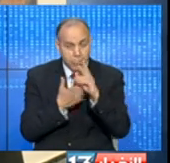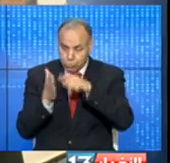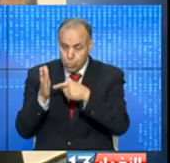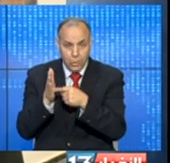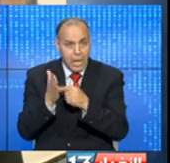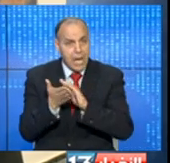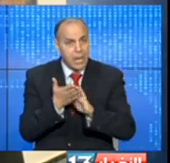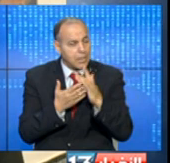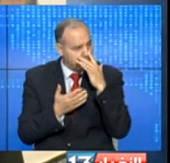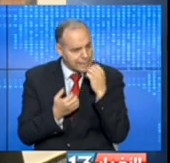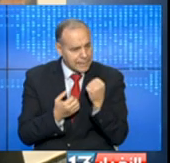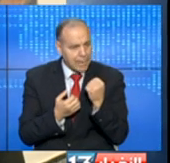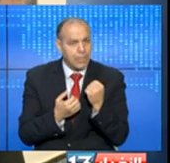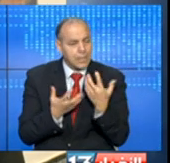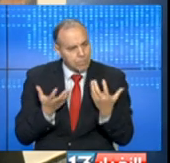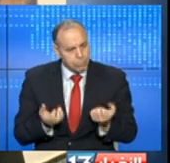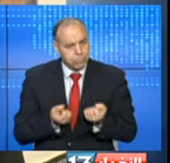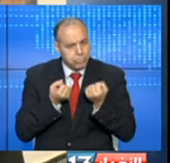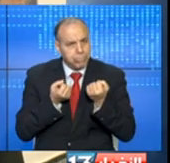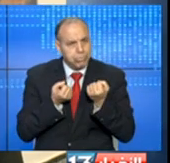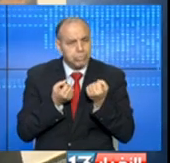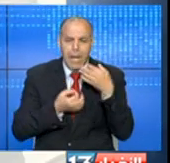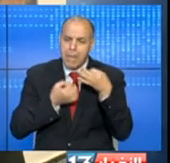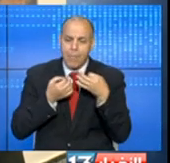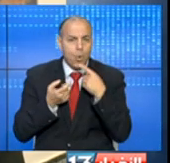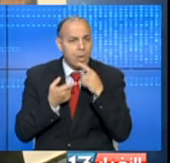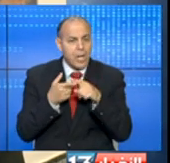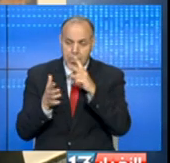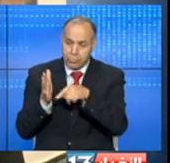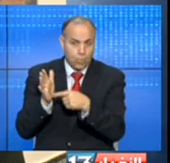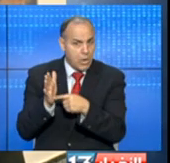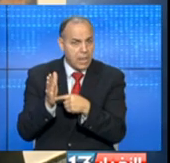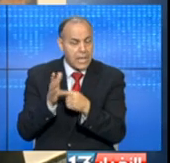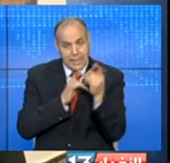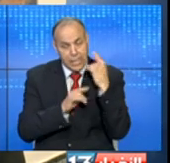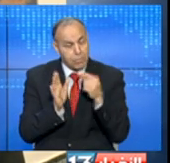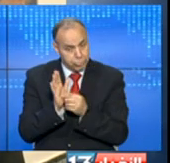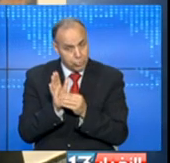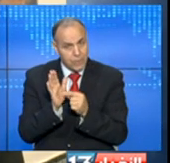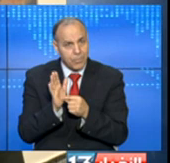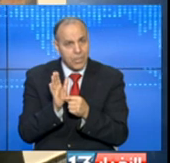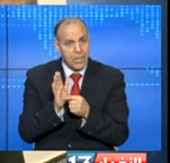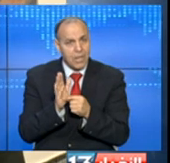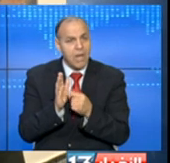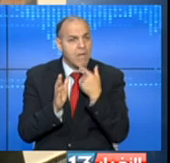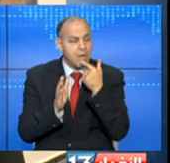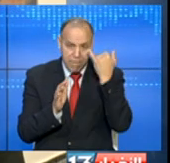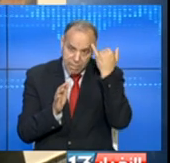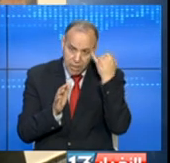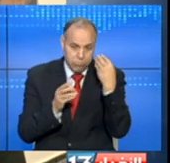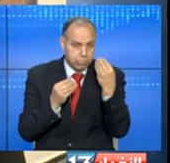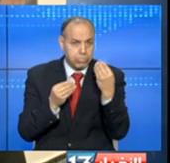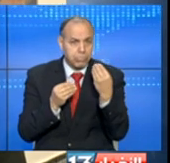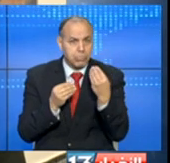ارضيه صلبه للنهوض بواقع المرفق القضائي اتفاق تاريخي فيها قرار بالمبادئ ال